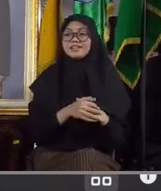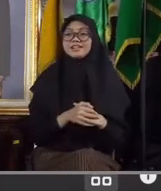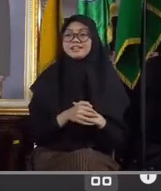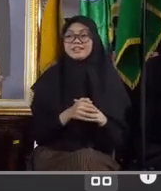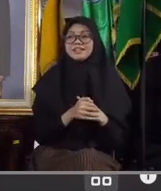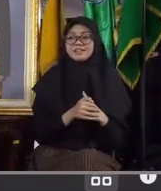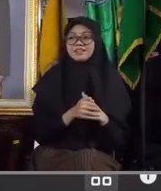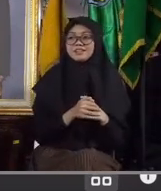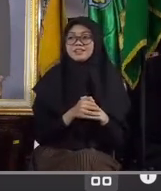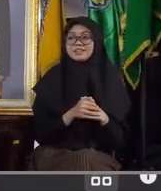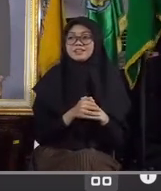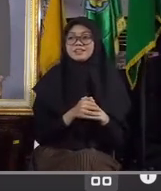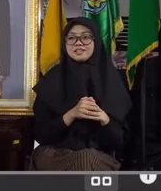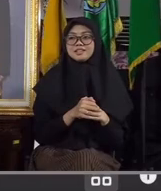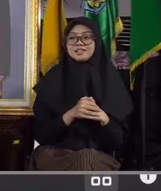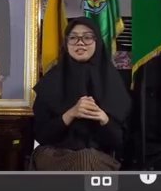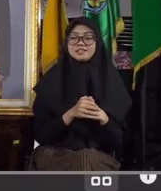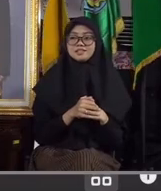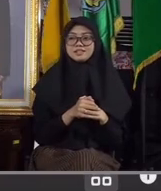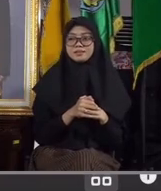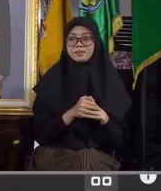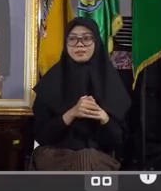Oh iya, rada yakin kita iki.